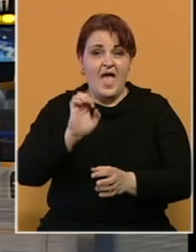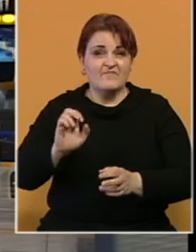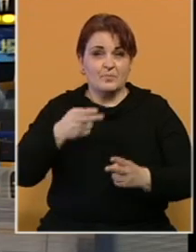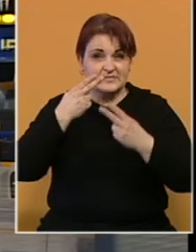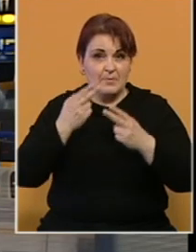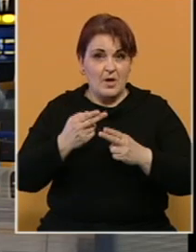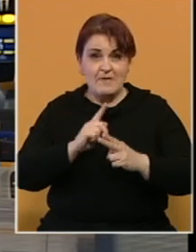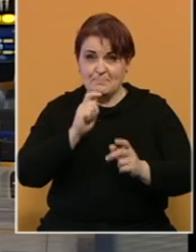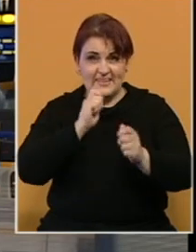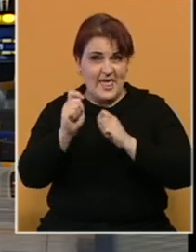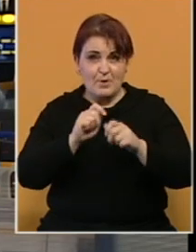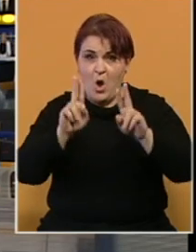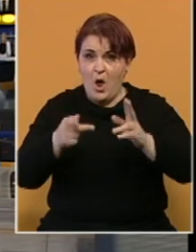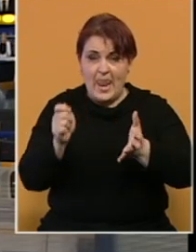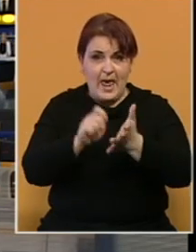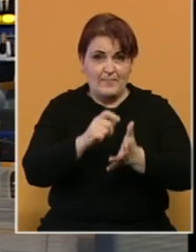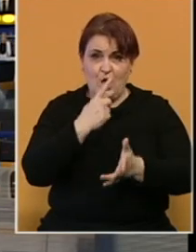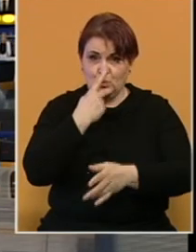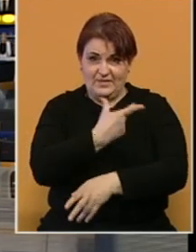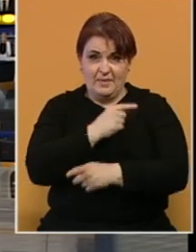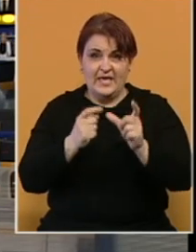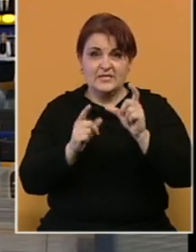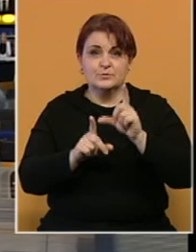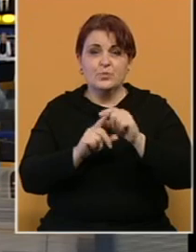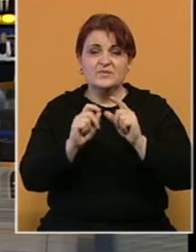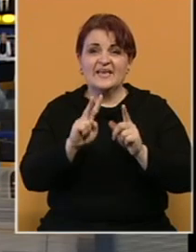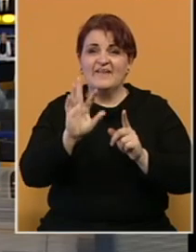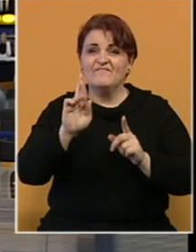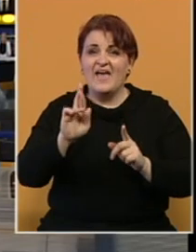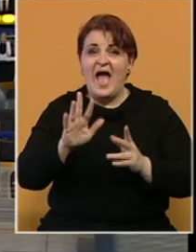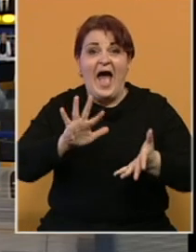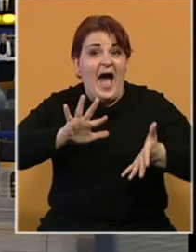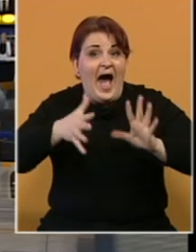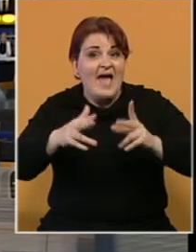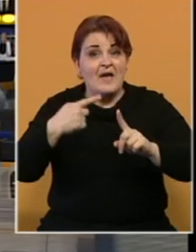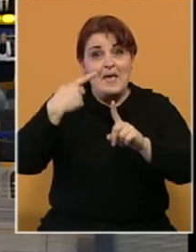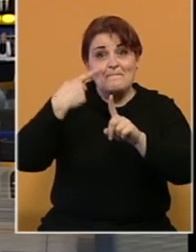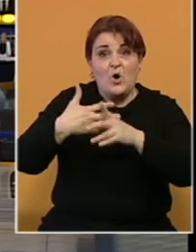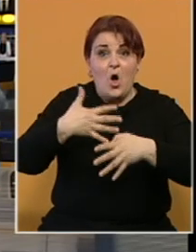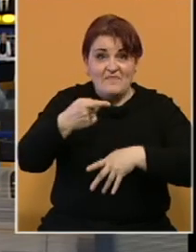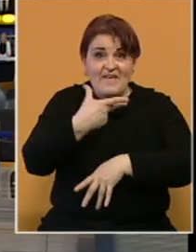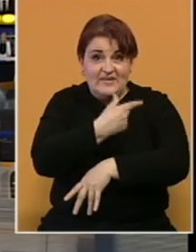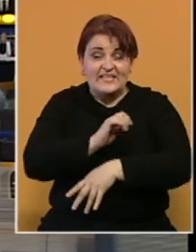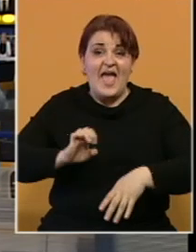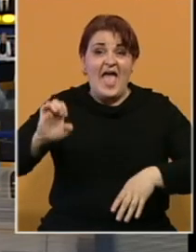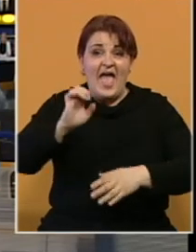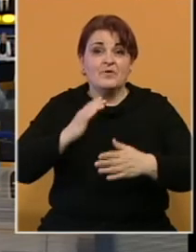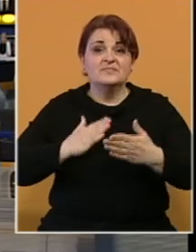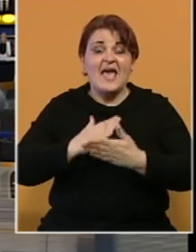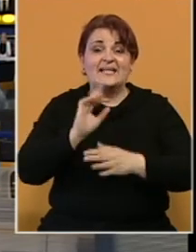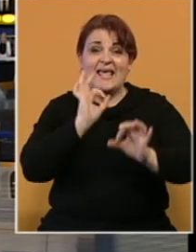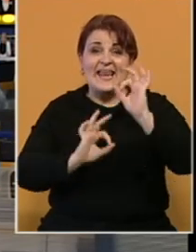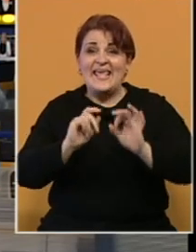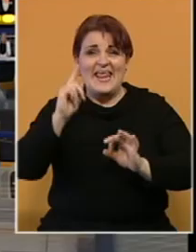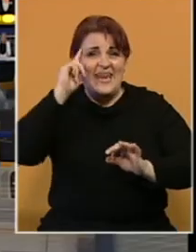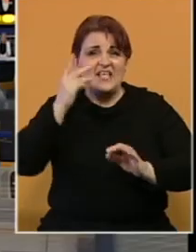Evropska komisija ne pregovara o mogućnosti nabavke ruske vakcine Sputnik V, a eventualna pozitivna ocjena te vakcine od Evropske agencije za